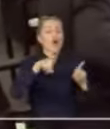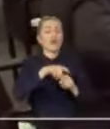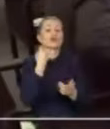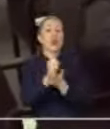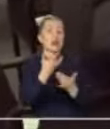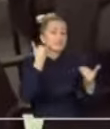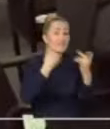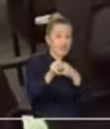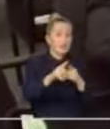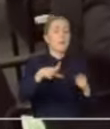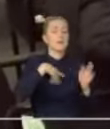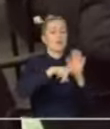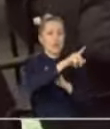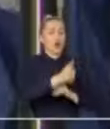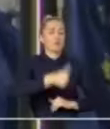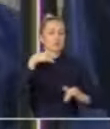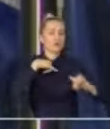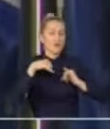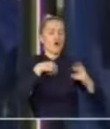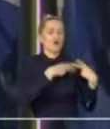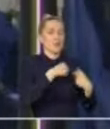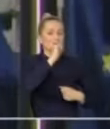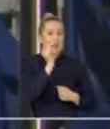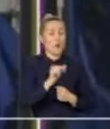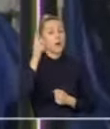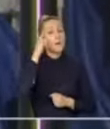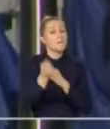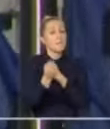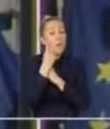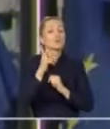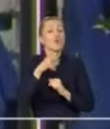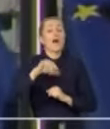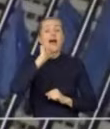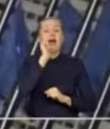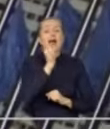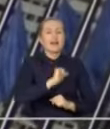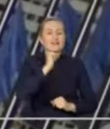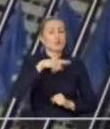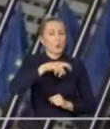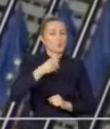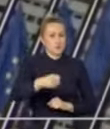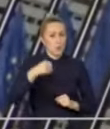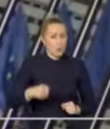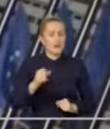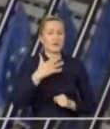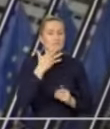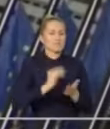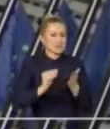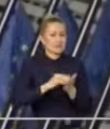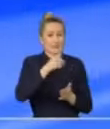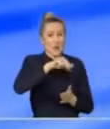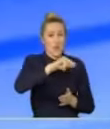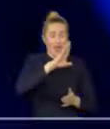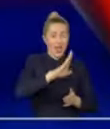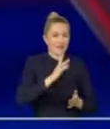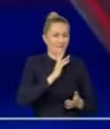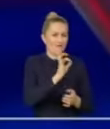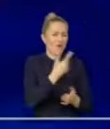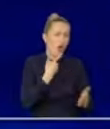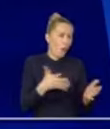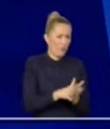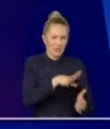biurku przewodniczącej Komisji Europejskiej. Jego inicjator, estoński europoseł z grupy Chadeków, pisze o zniszczonej reputacji wspólnoty.